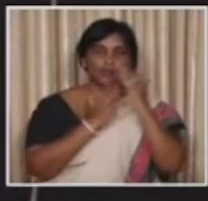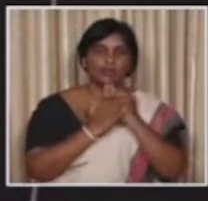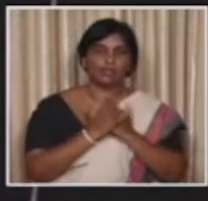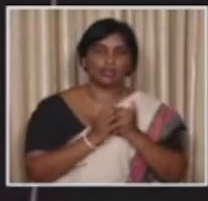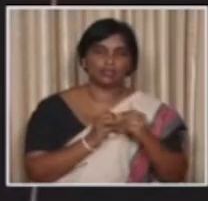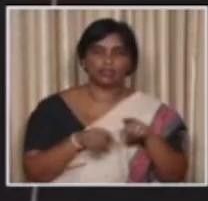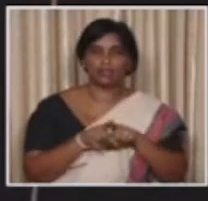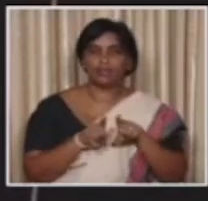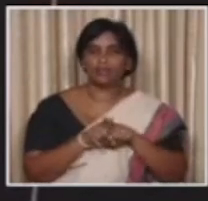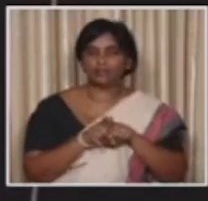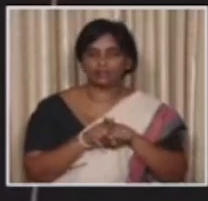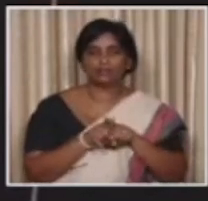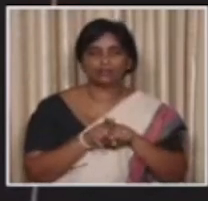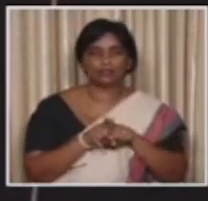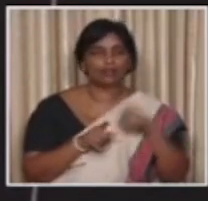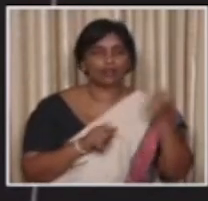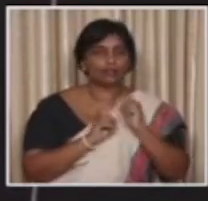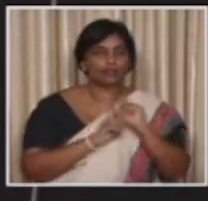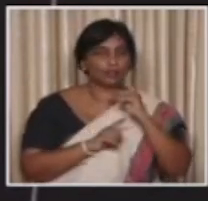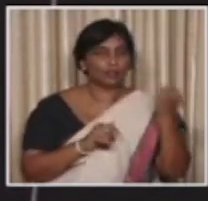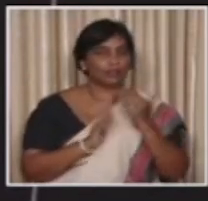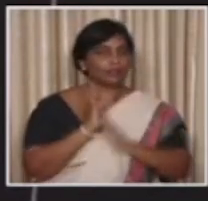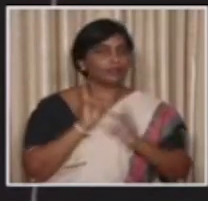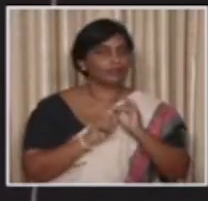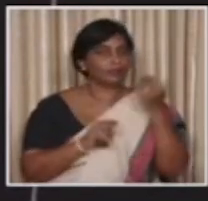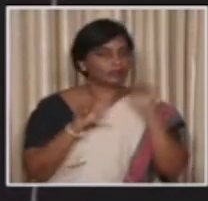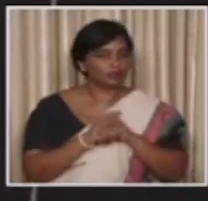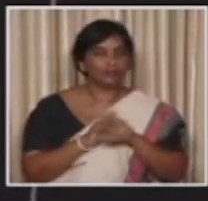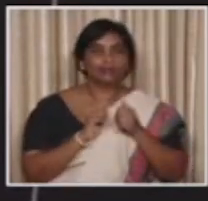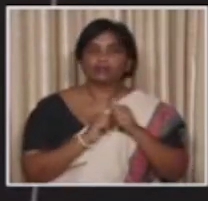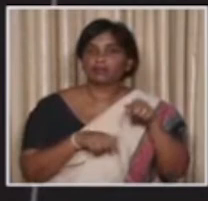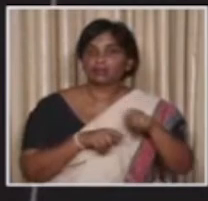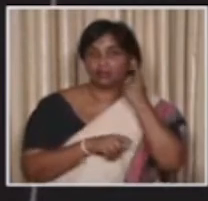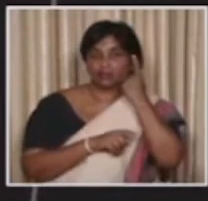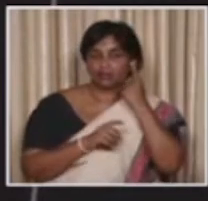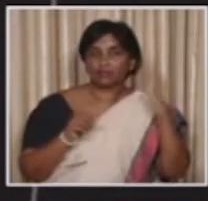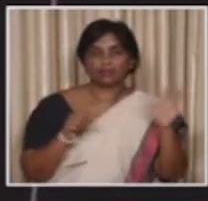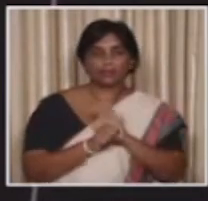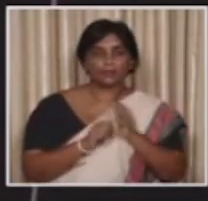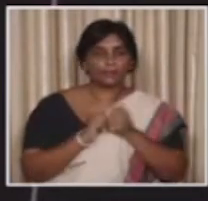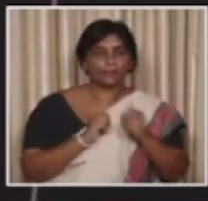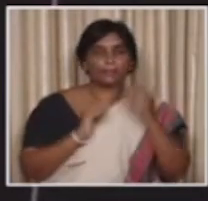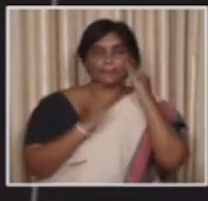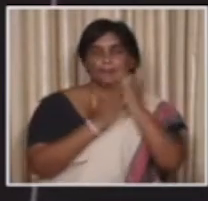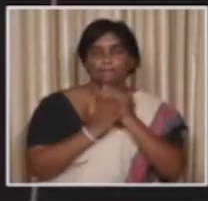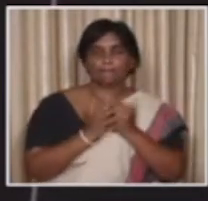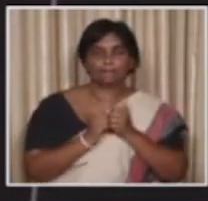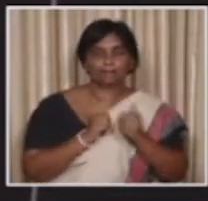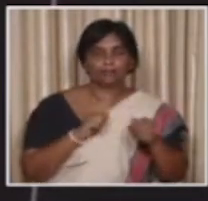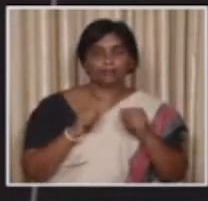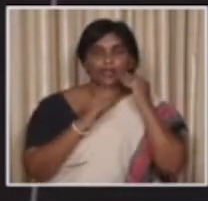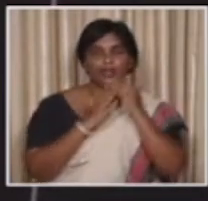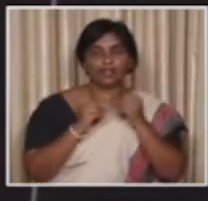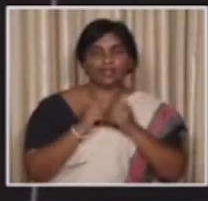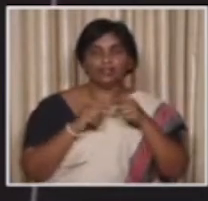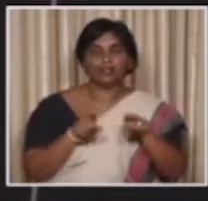එකේ. පාර්ලිමේන්තුවට එනවා නවක මන්ත්‍රීවරු ගණනාවක්. මේ මන්ත්‍රීවරුන්ට දැනුමෙන් පෝෂණය වෙන්න ඕනේ. මේ මන්ත්‍රීවරුන්ට තොරතුරු ගන්න ක්‍රම